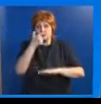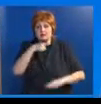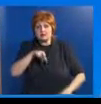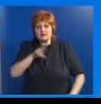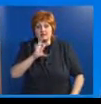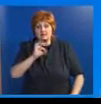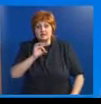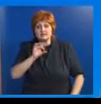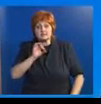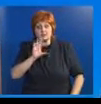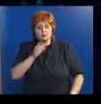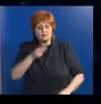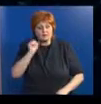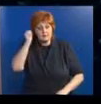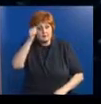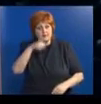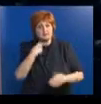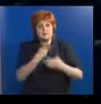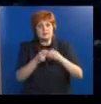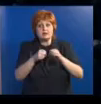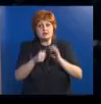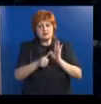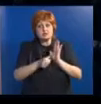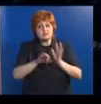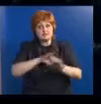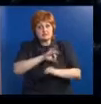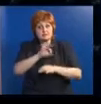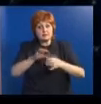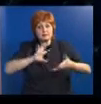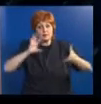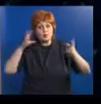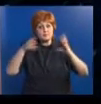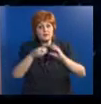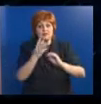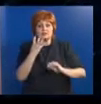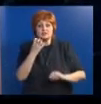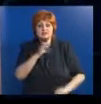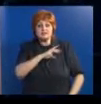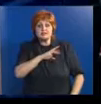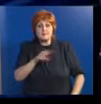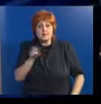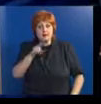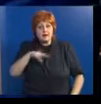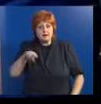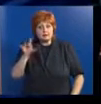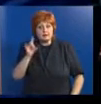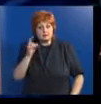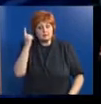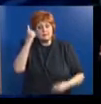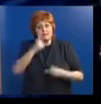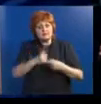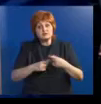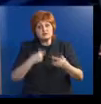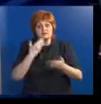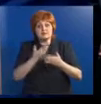Владимир Владимиров. В этом году край представляет 16 инвестпроектов общей стоимостью более 400 миллиардов рублей. Часть разработок на форуме